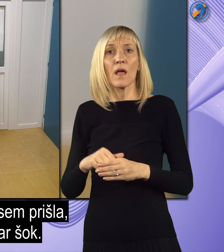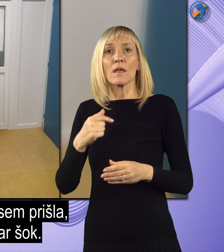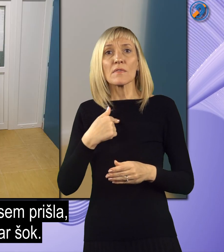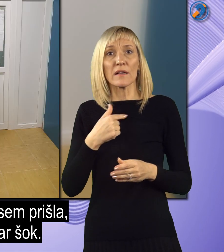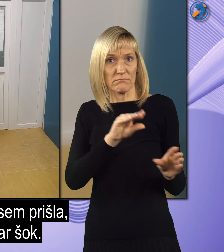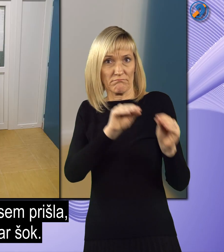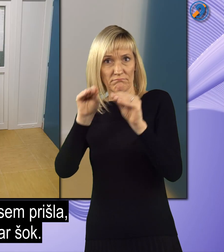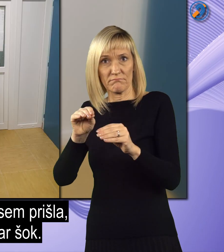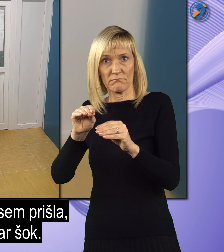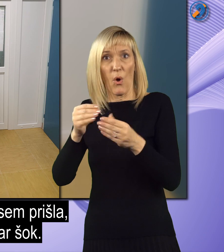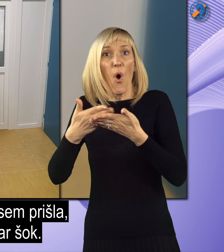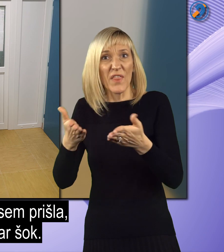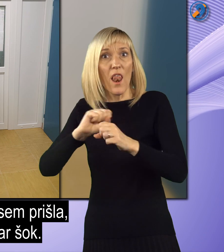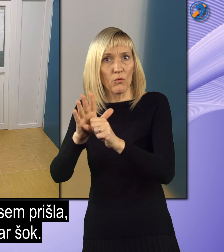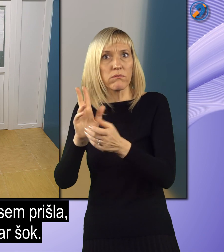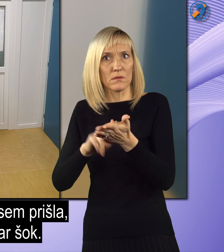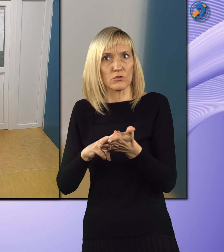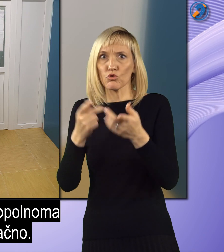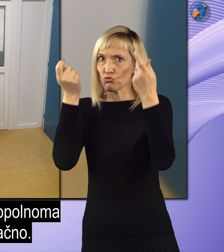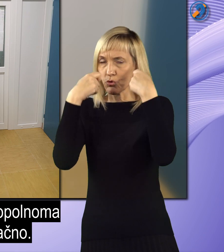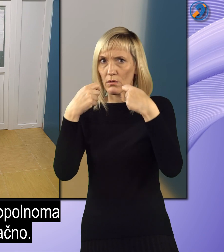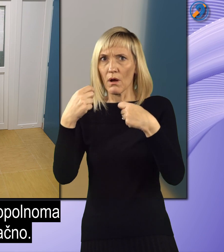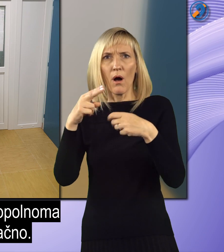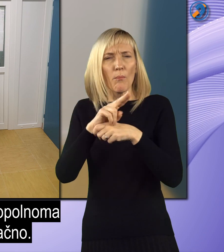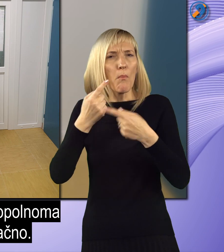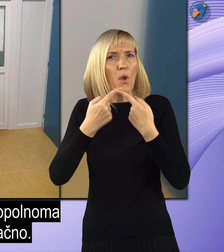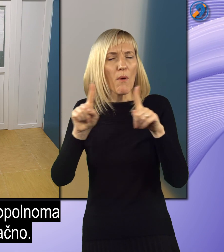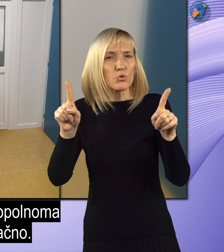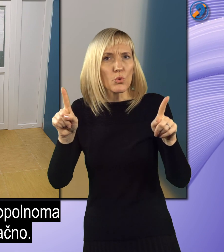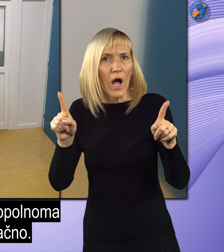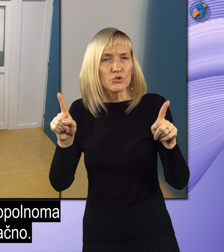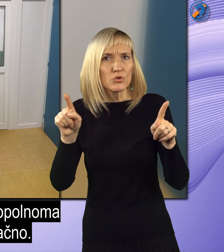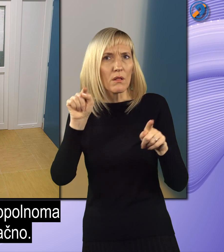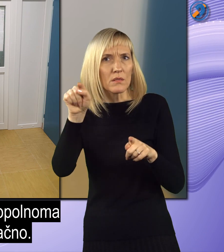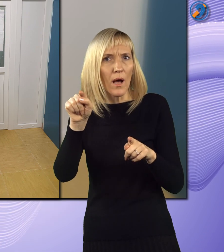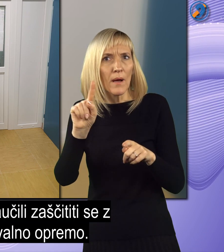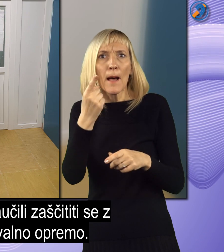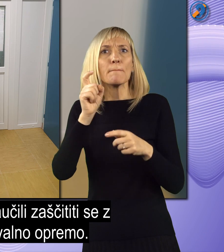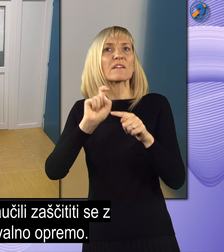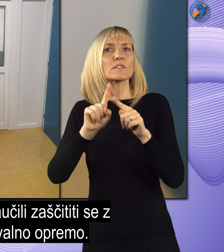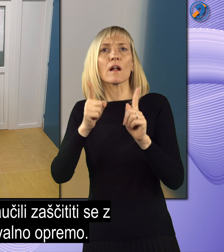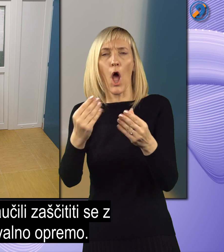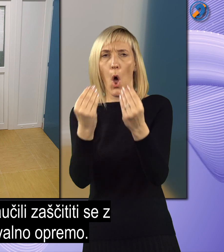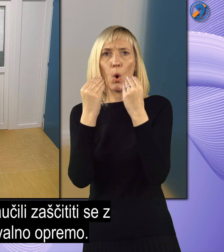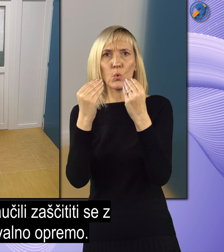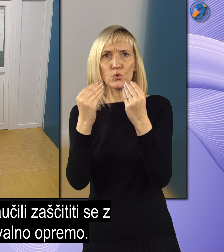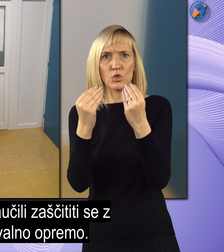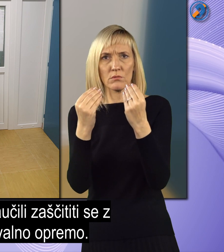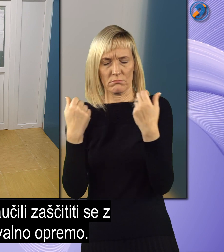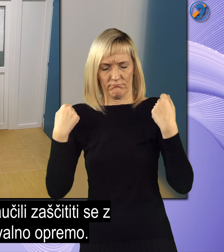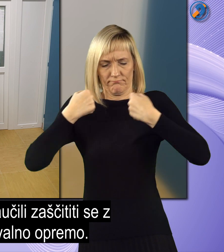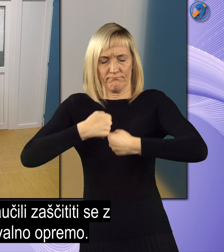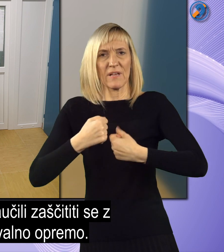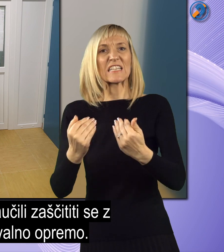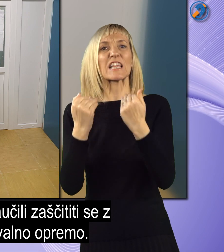In ko sem sem prišla, v bistvu je bil kar šok, no. Delo popolnoma drugačno. Prva stvar so nas naučili se zaščititi